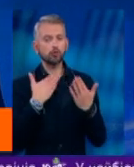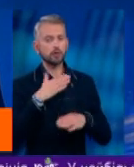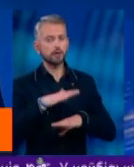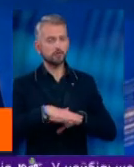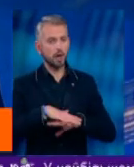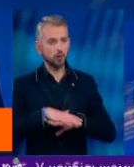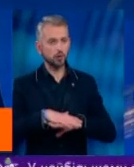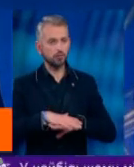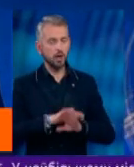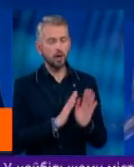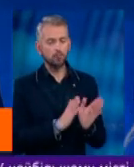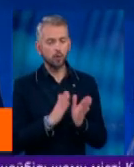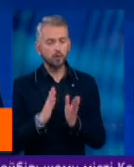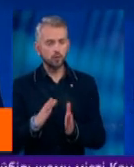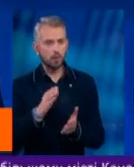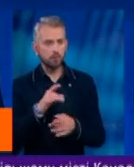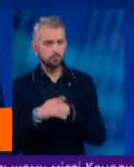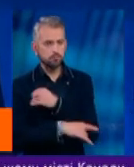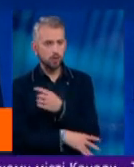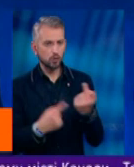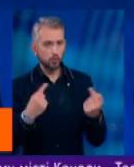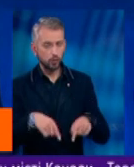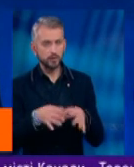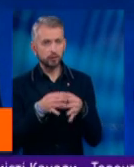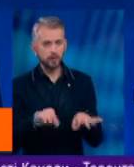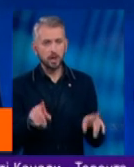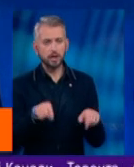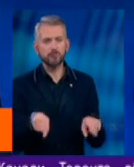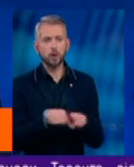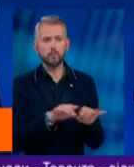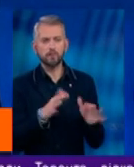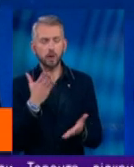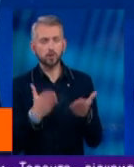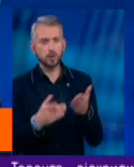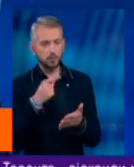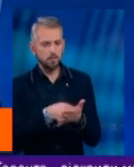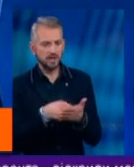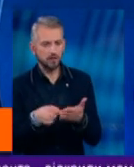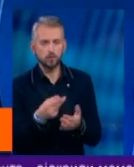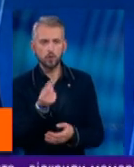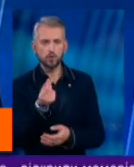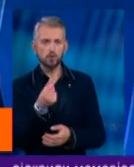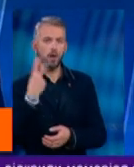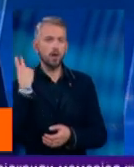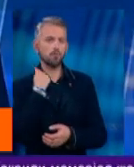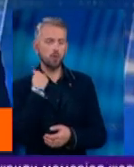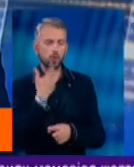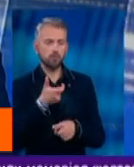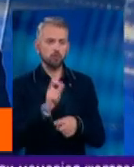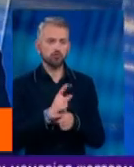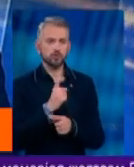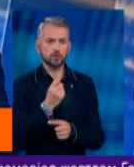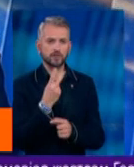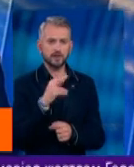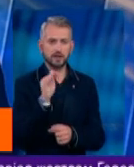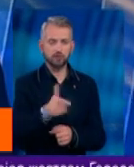якраз ця процедура банкрутства, вона дозволяє навіть в такому випадку, якщо, підкреслюю, сума боргу перевищує